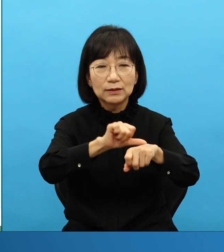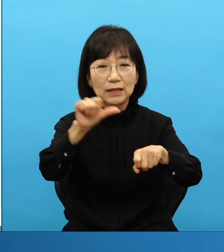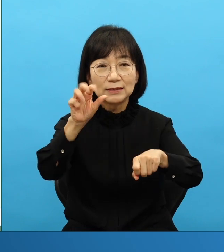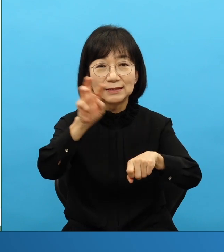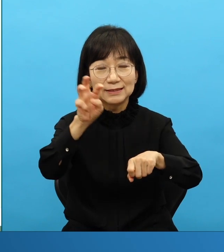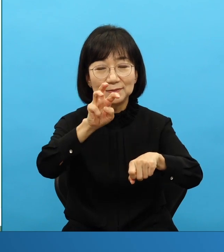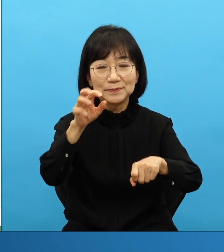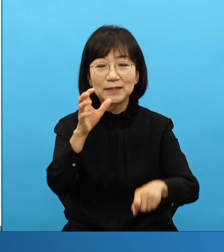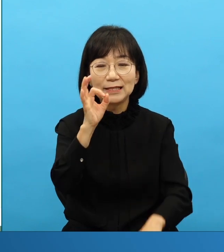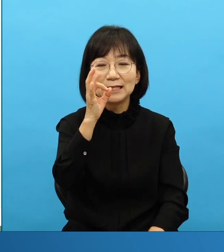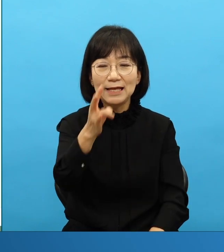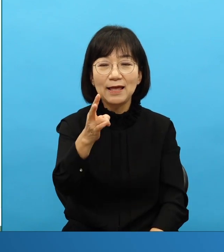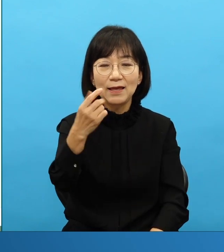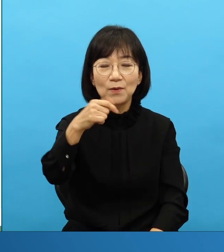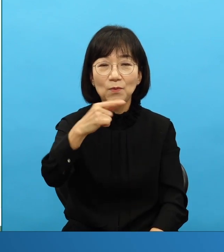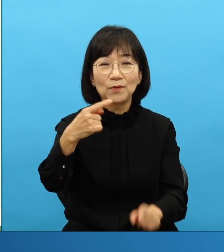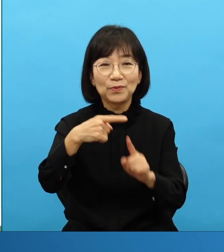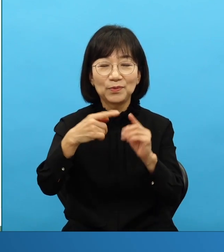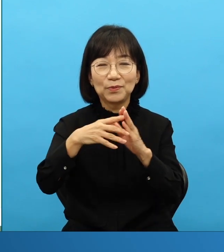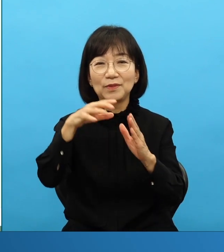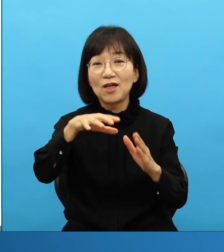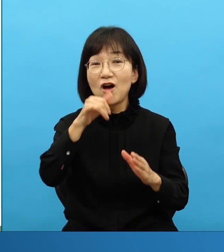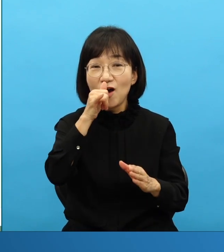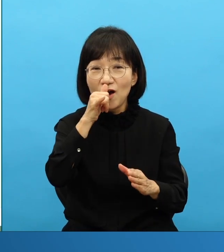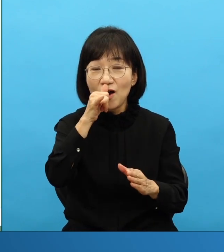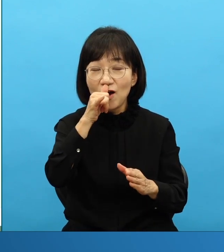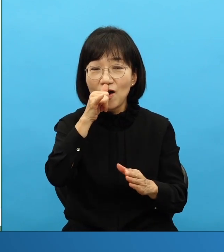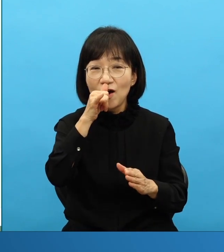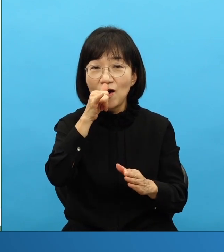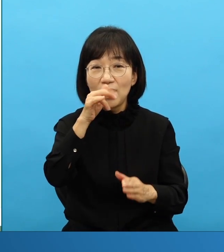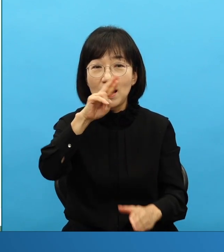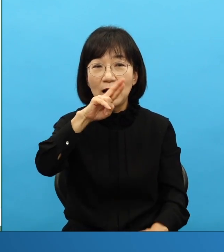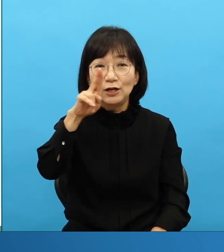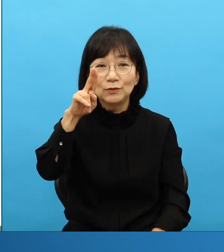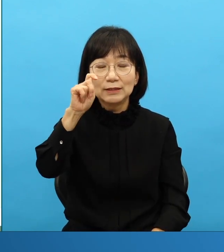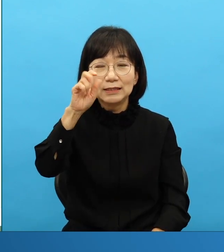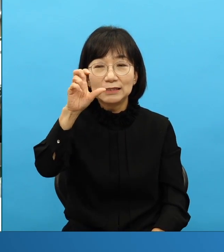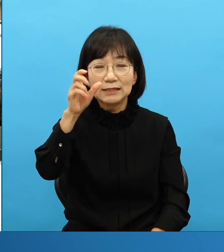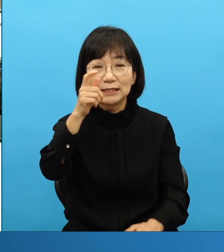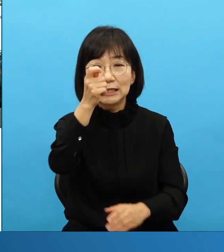오후 5시 30분에 시작되며 RUTC TV에서 생방송됩니다.